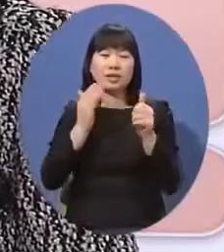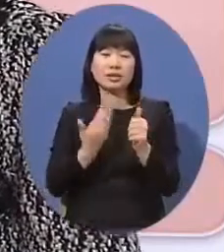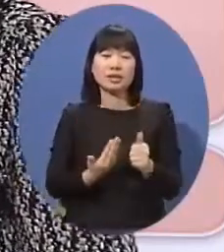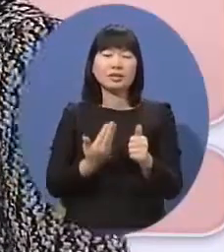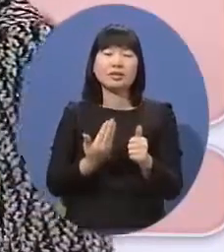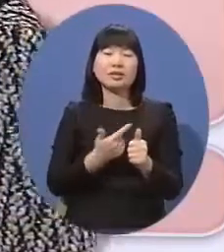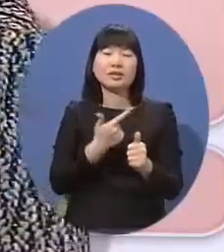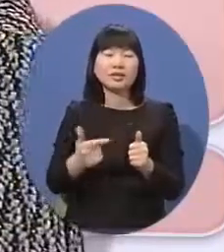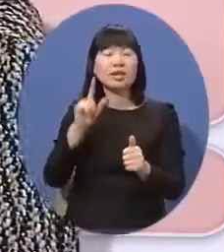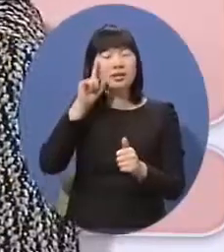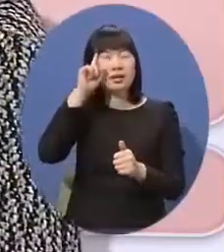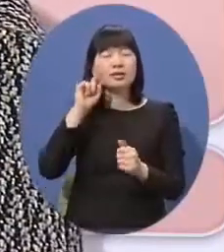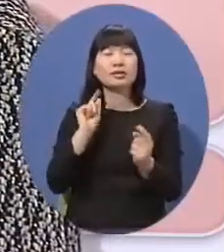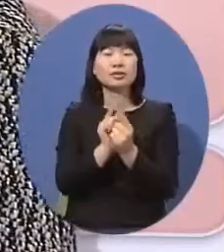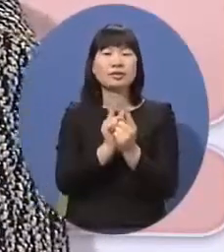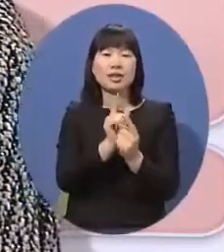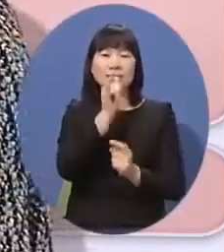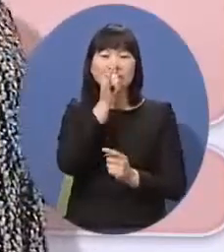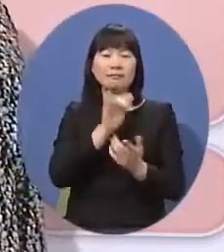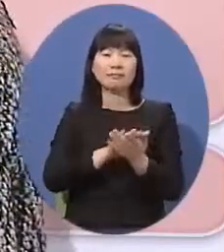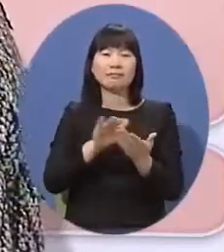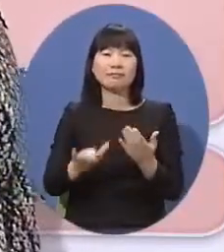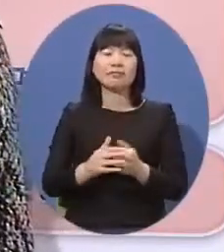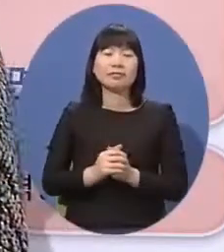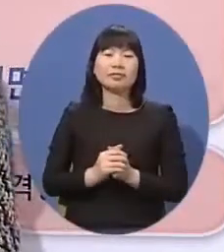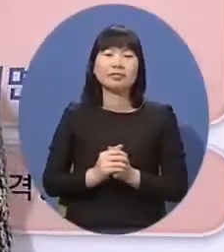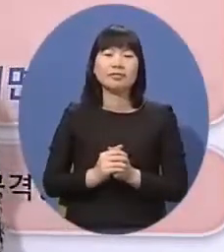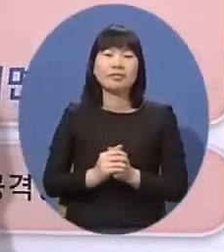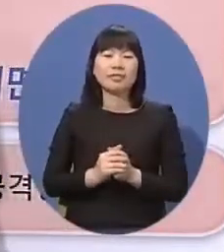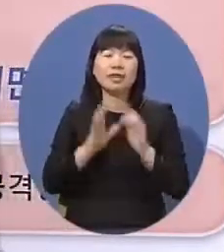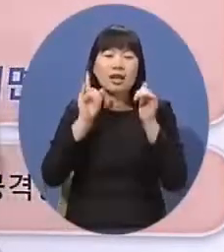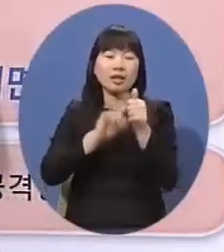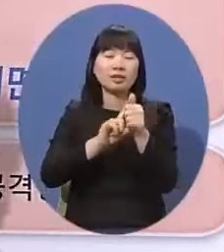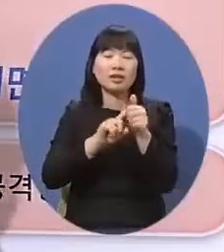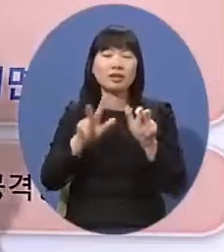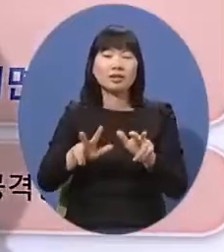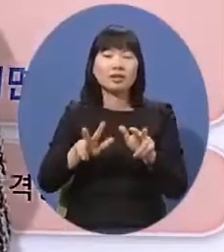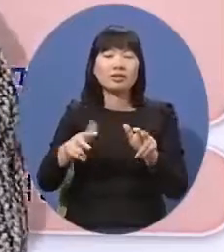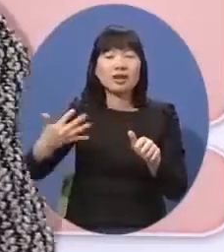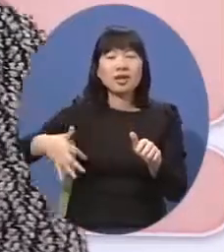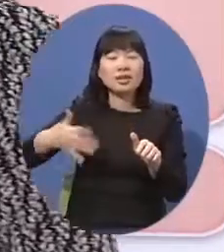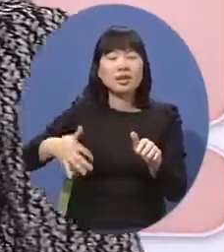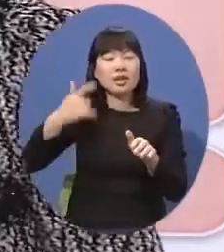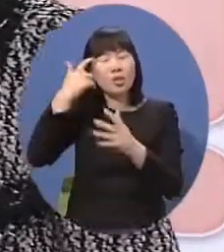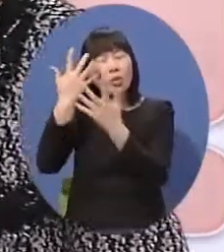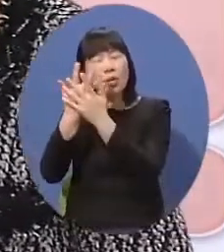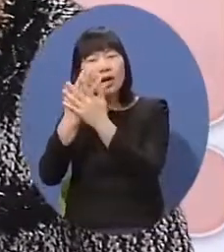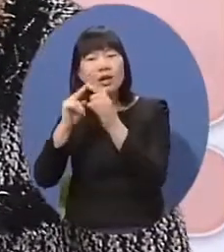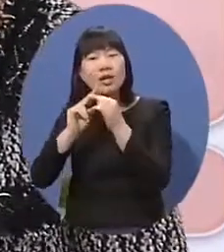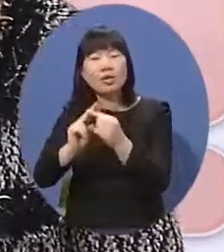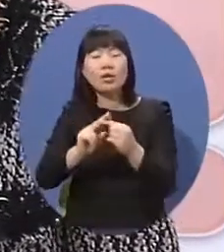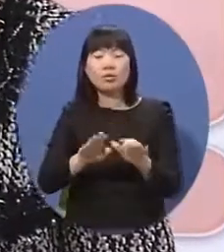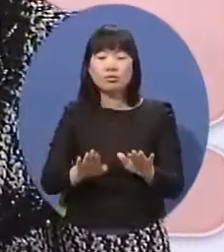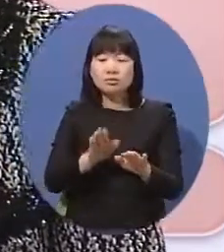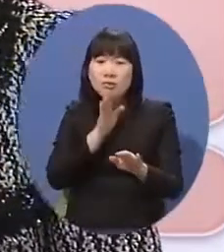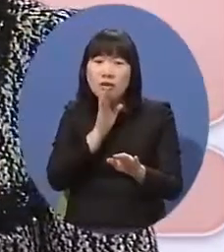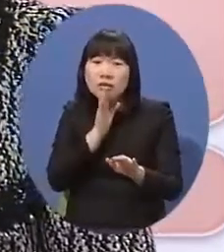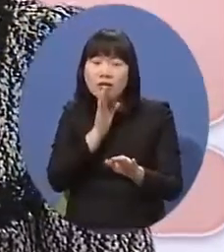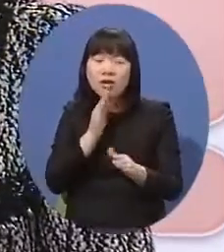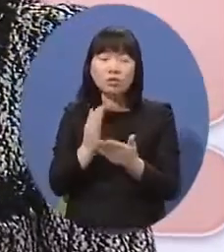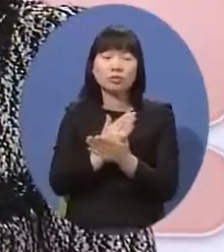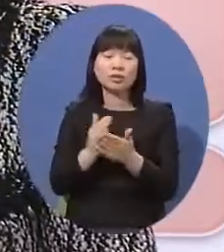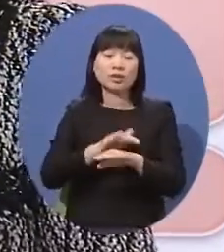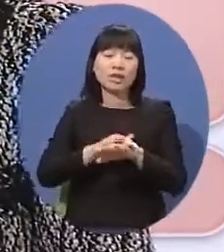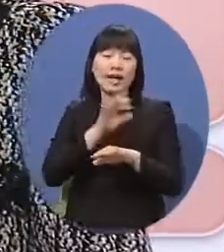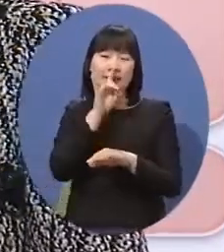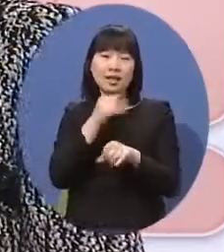아이들에게 대단한 스트레스가 될 수가 그렇겠네요. 있다라는 거예요. 그러면서 또 애들은 아직 환상과 사실이 구분이 조금 잘안 되는